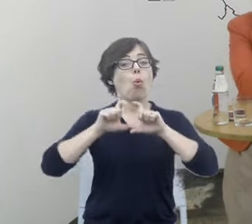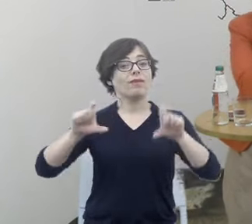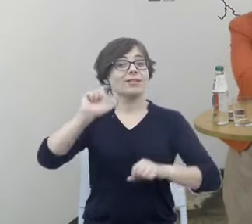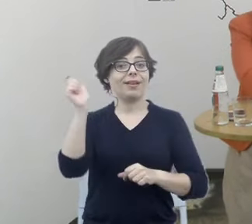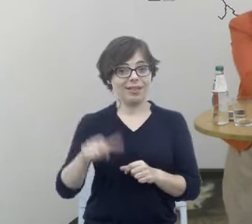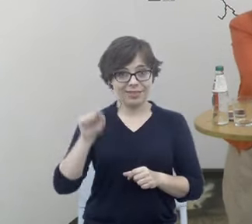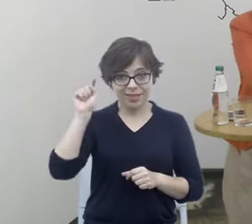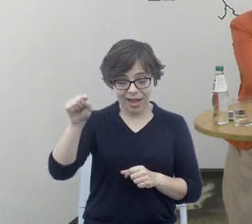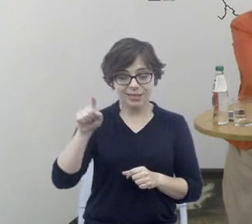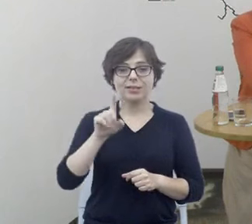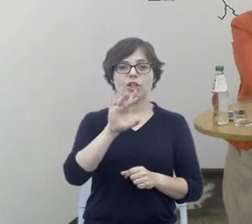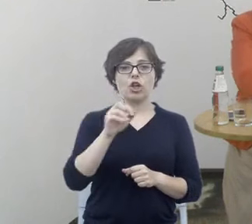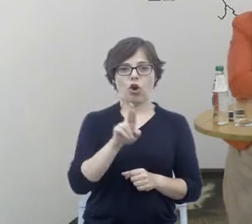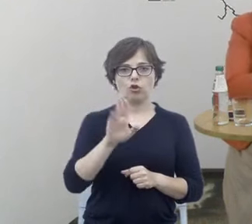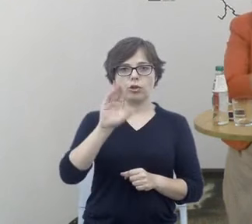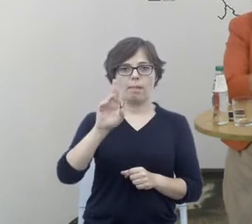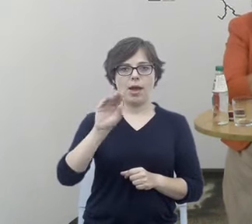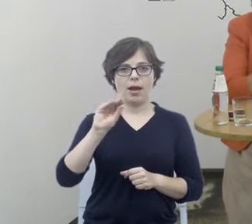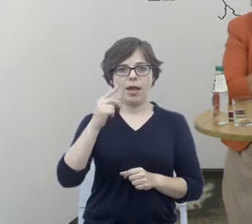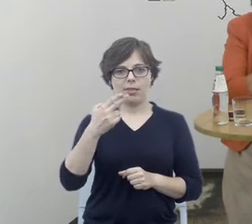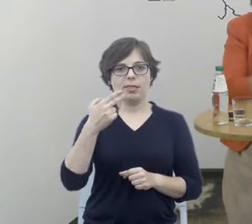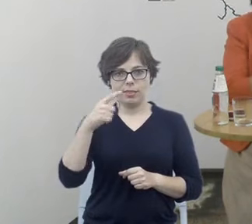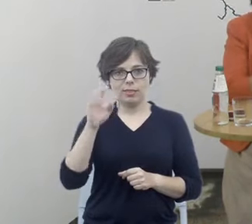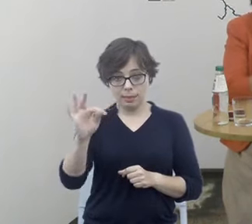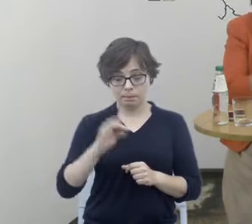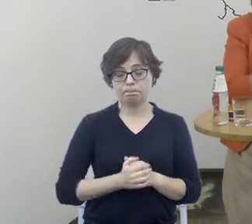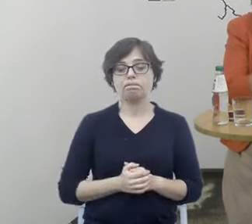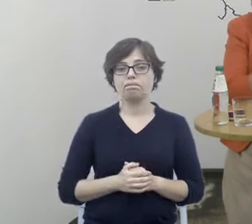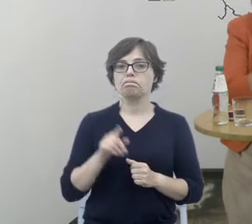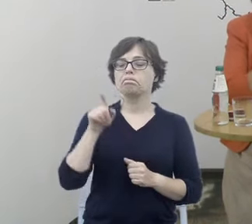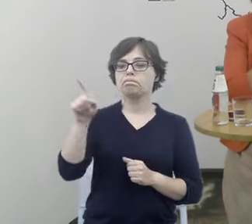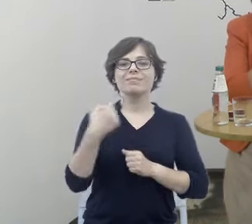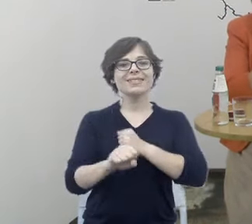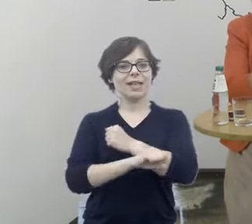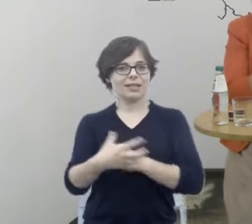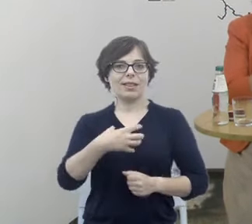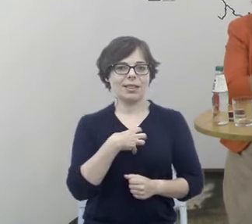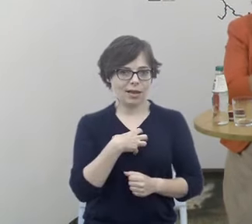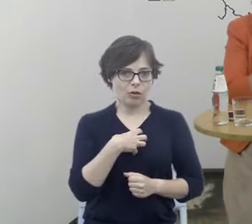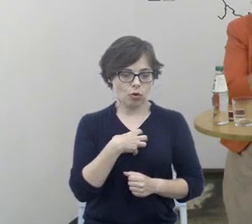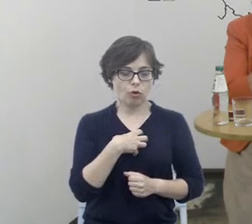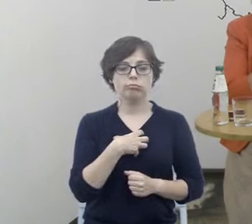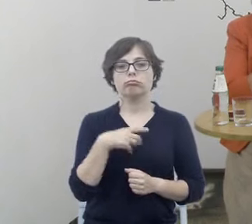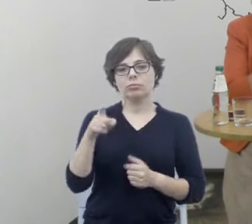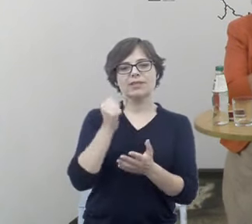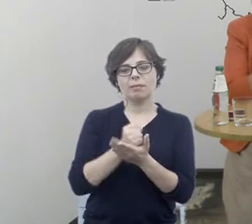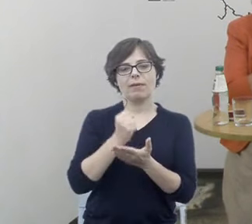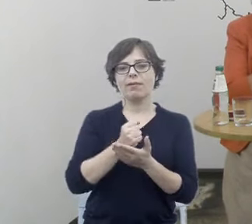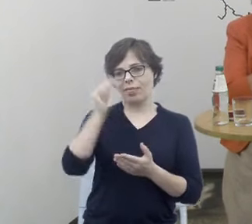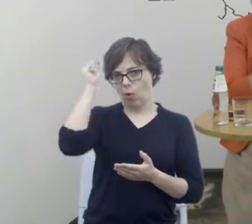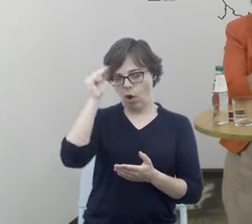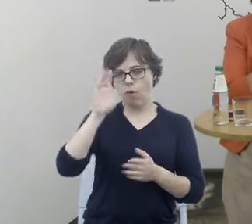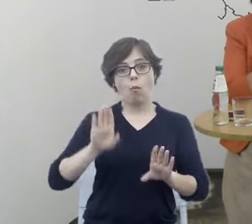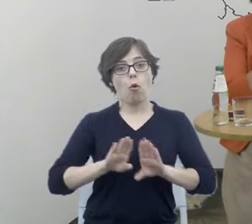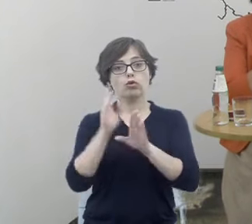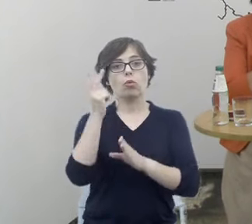Gdańskiego Grzegorz Berendt, który jest zastępcą dyrektora do spraw naukowych Muzeum